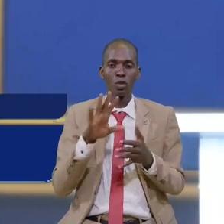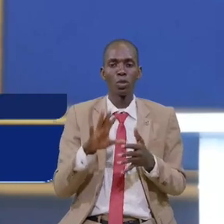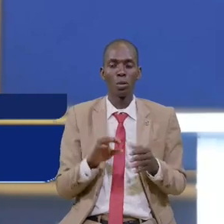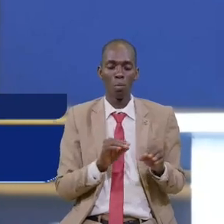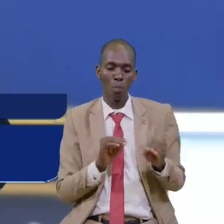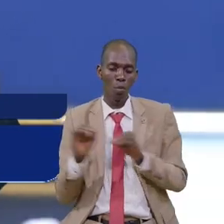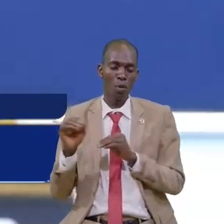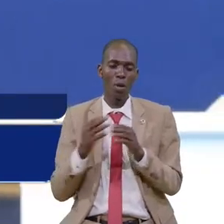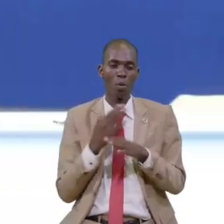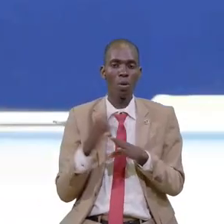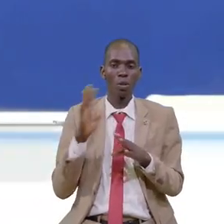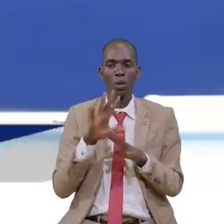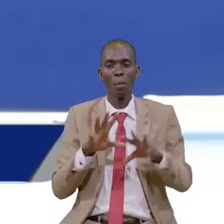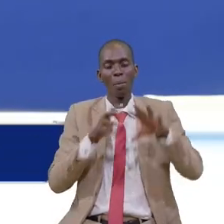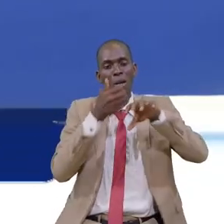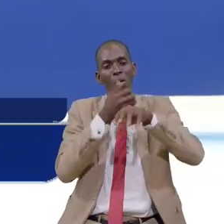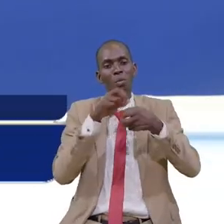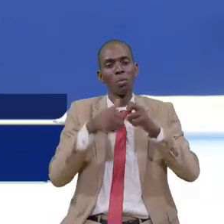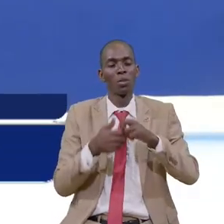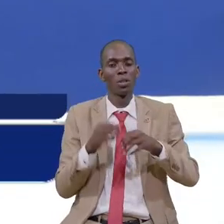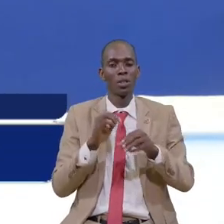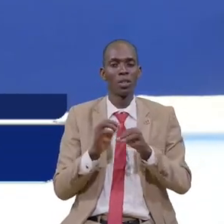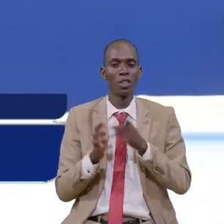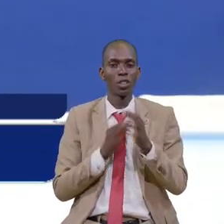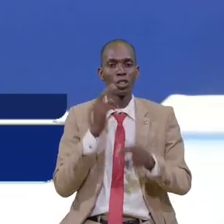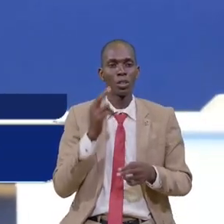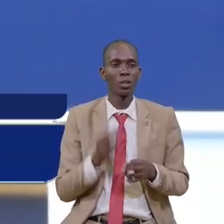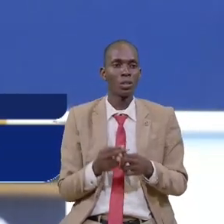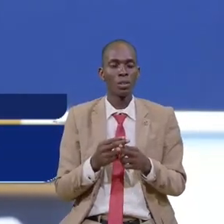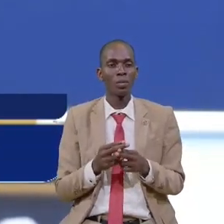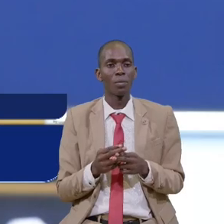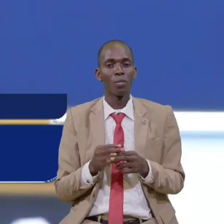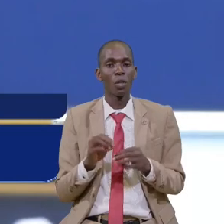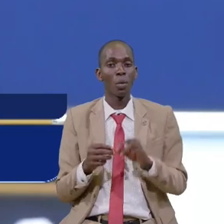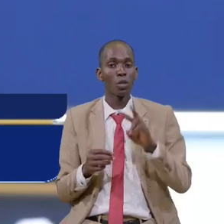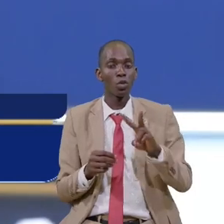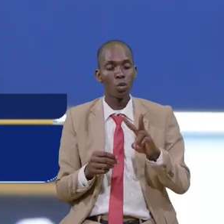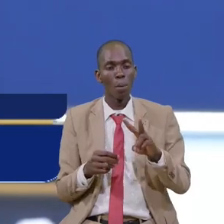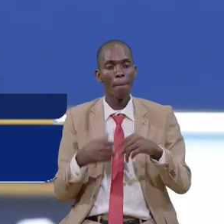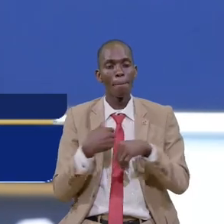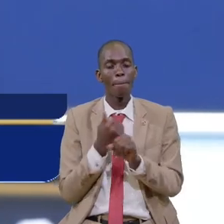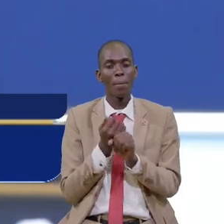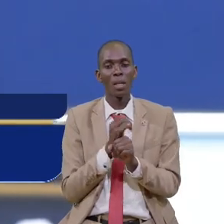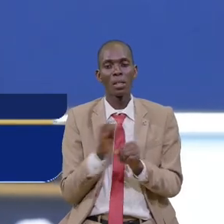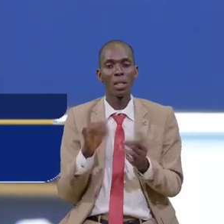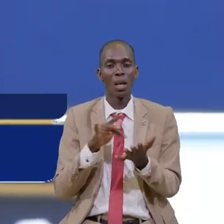Jésus. Deuxième point maintenant. Deuxième point. Tirer